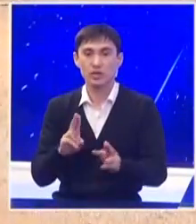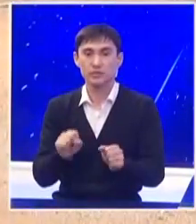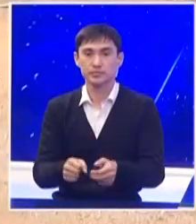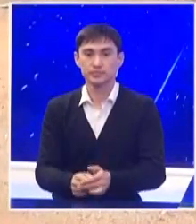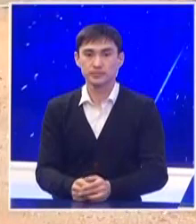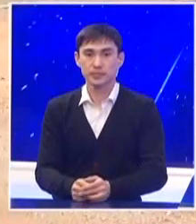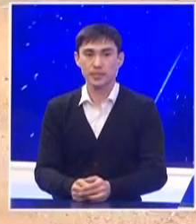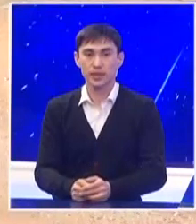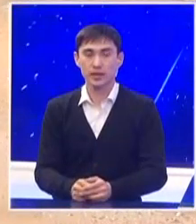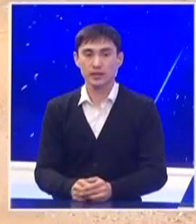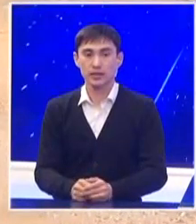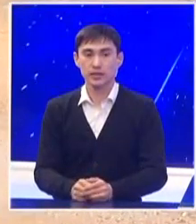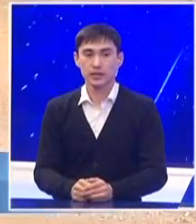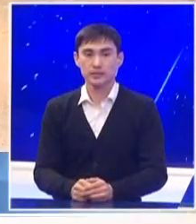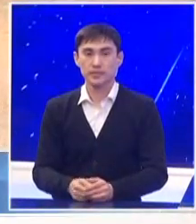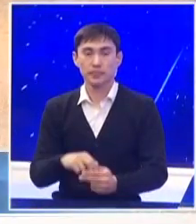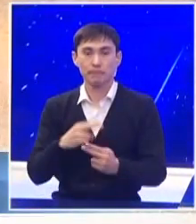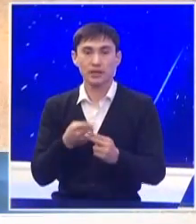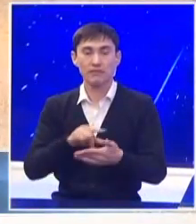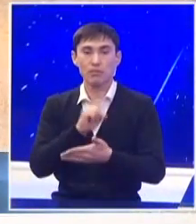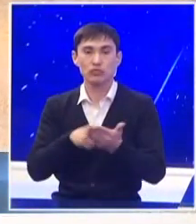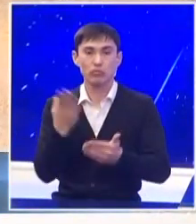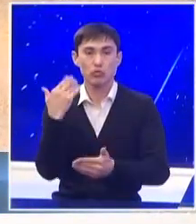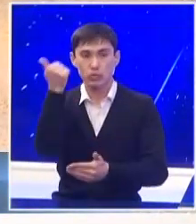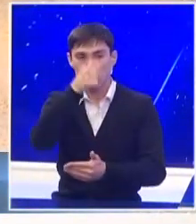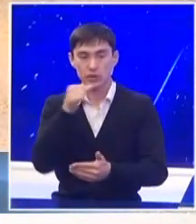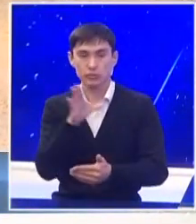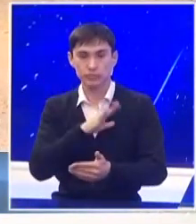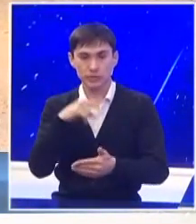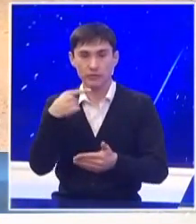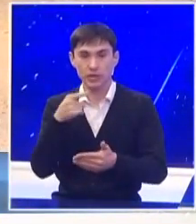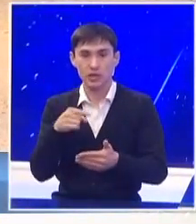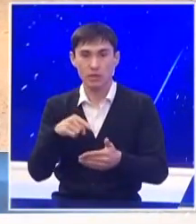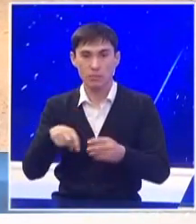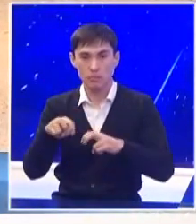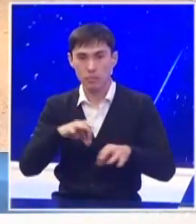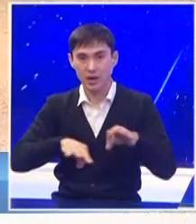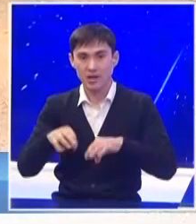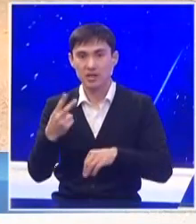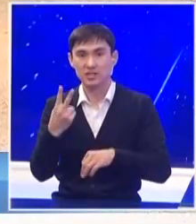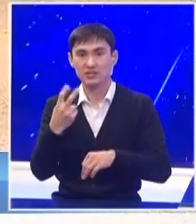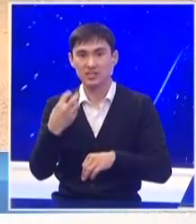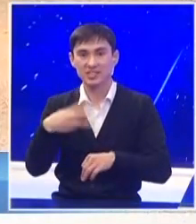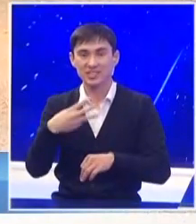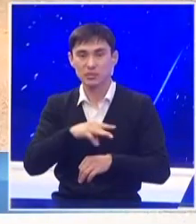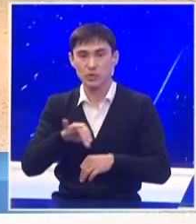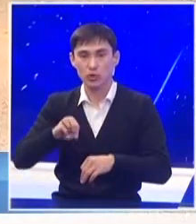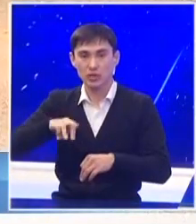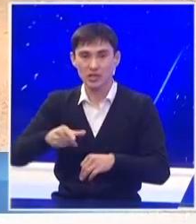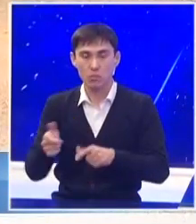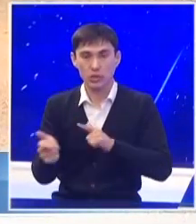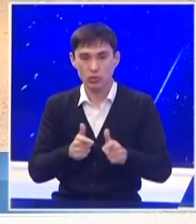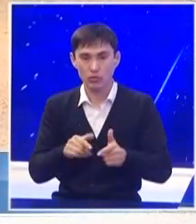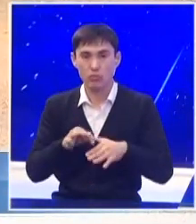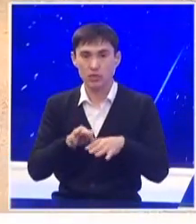годится? Этот вопрос мы еще в прошлом году рассматривали. Даже проект стоимостью 220 миллионов тенге подготовили.